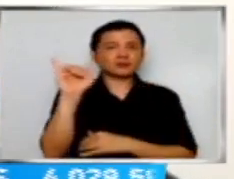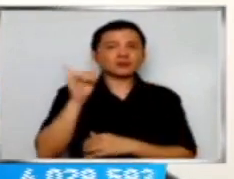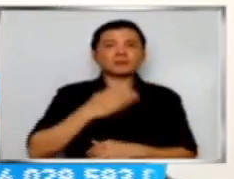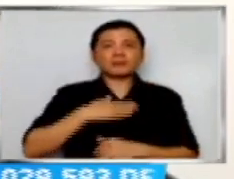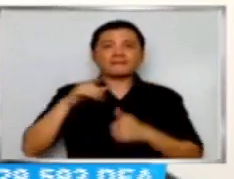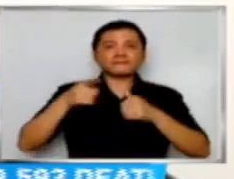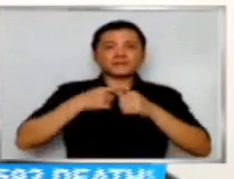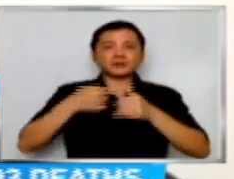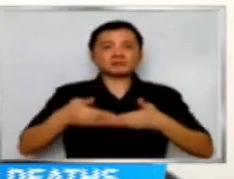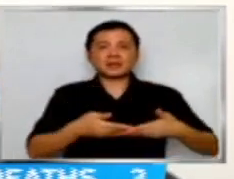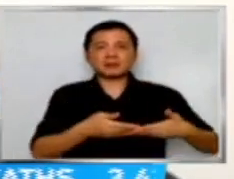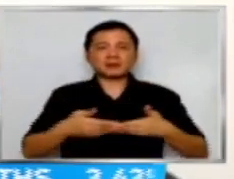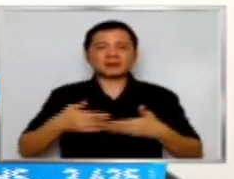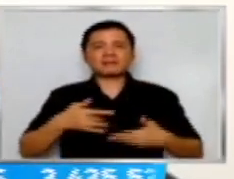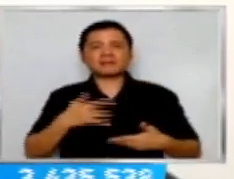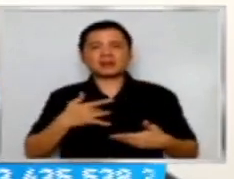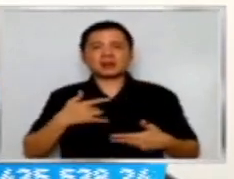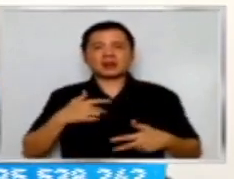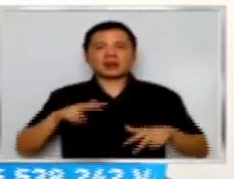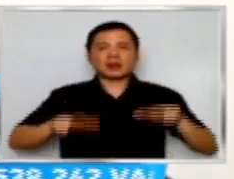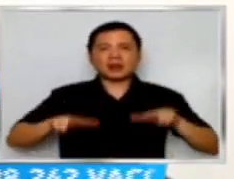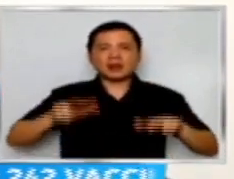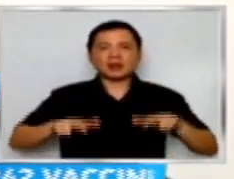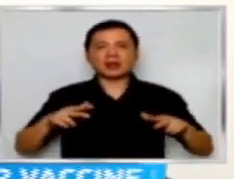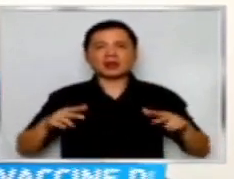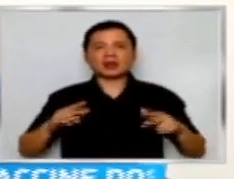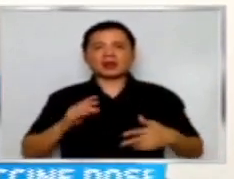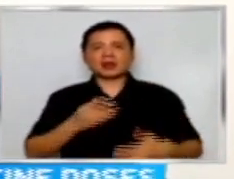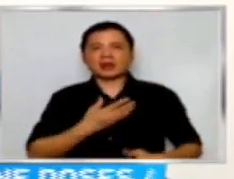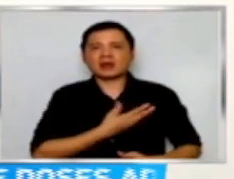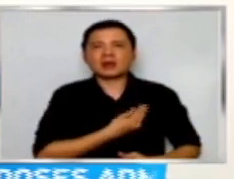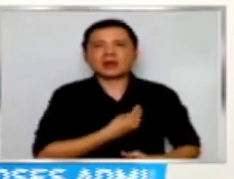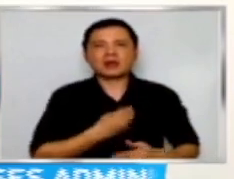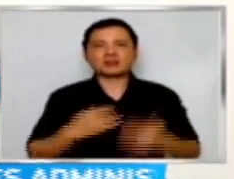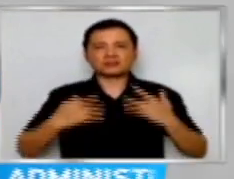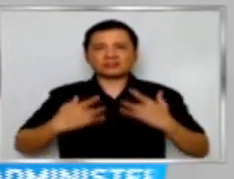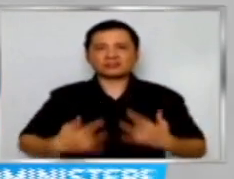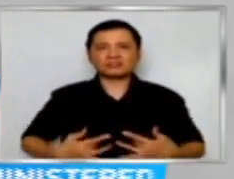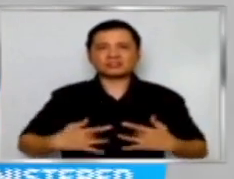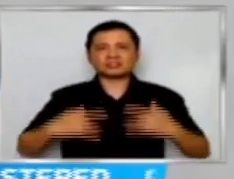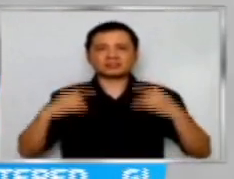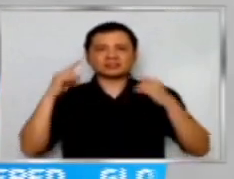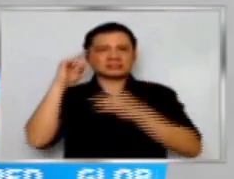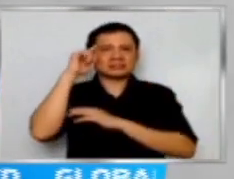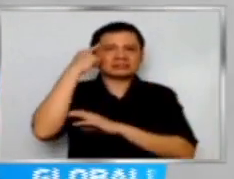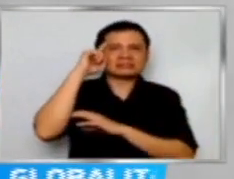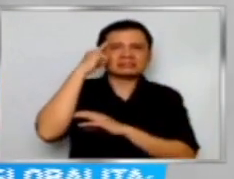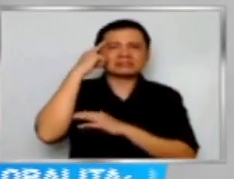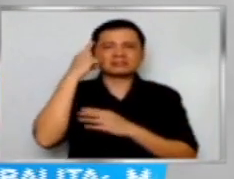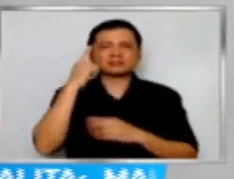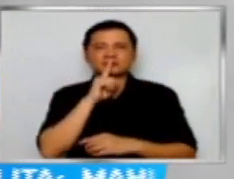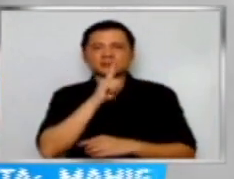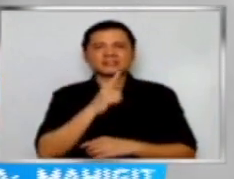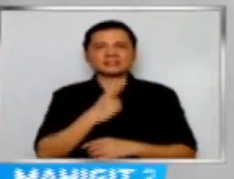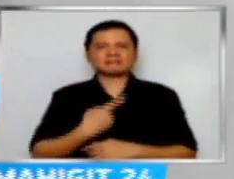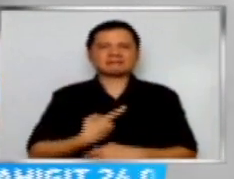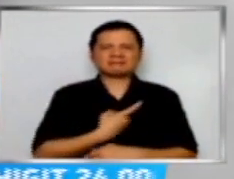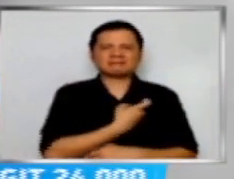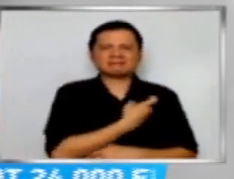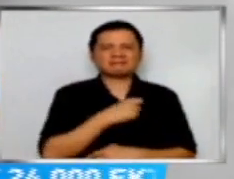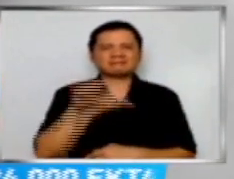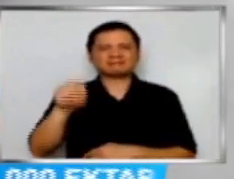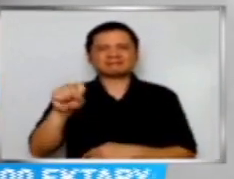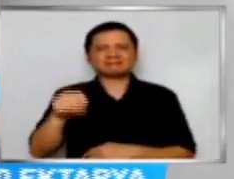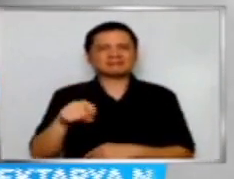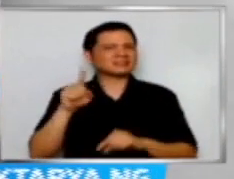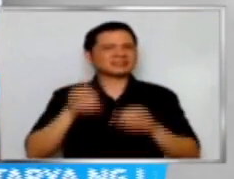anxiety nandoon, yung depression, nag-iisip ka. Kaya masakit talaga na hindi